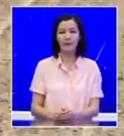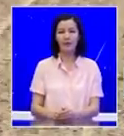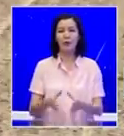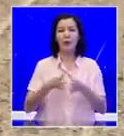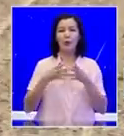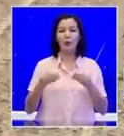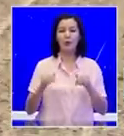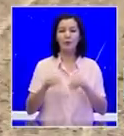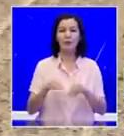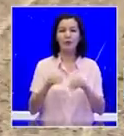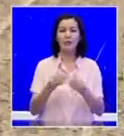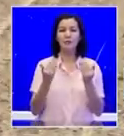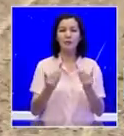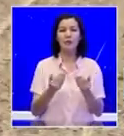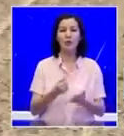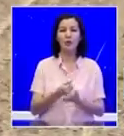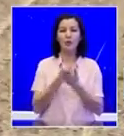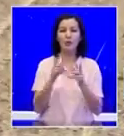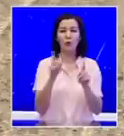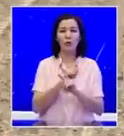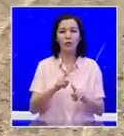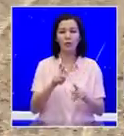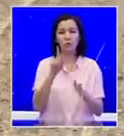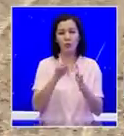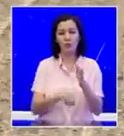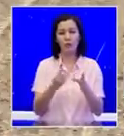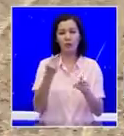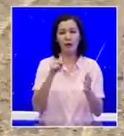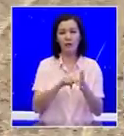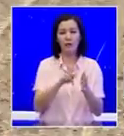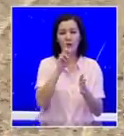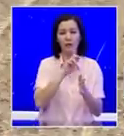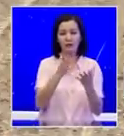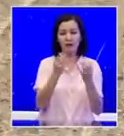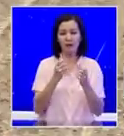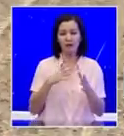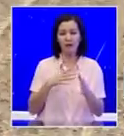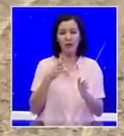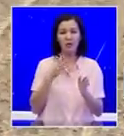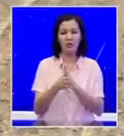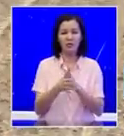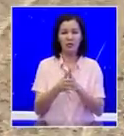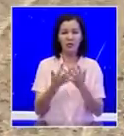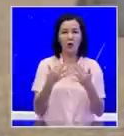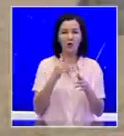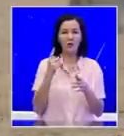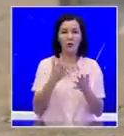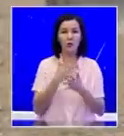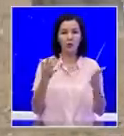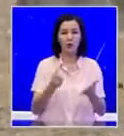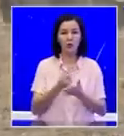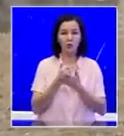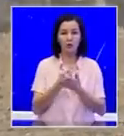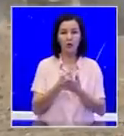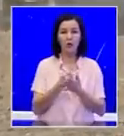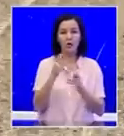Көктемгі егіс жұмыстарына биыл қолдау ерекше. Арзандатылған жанар жағармай алдық. Бұл онсыз да шығыны көп шаруа адамына үлкен демеу.